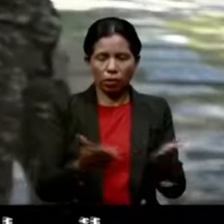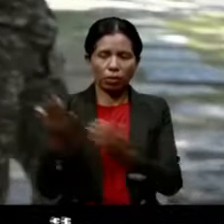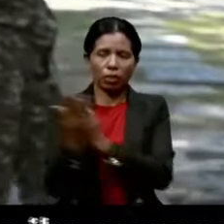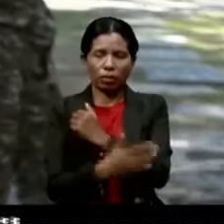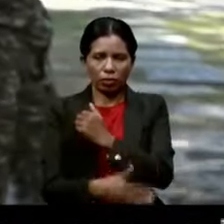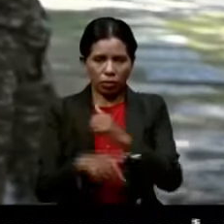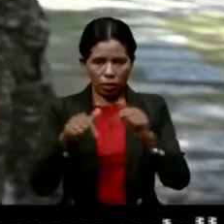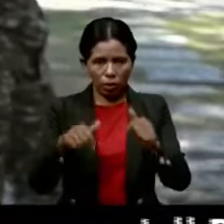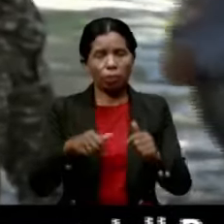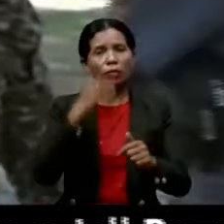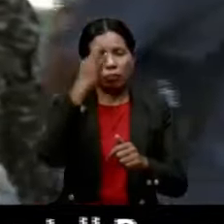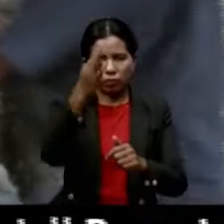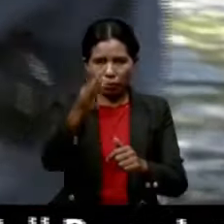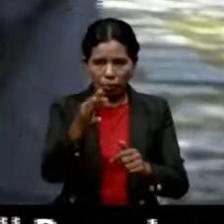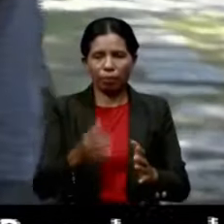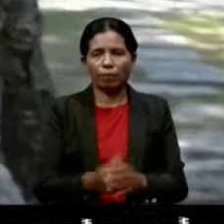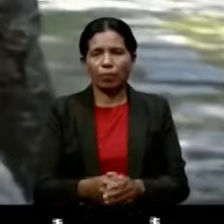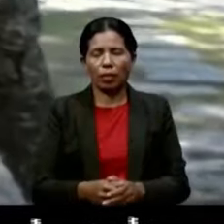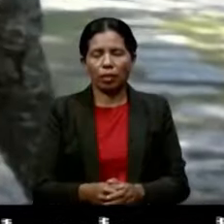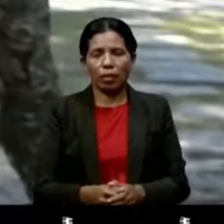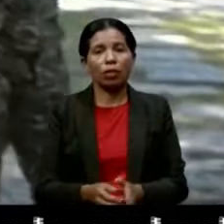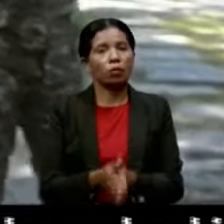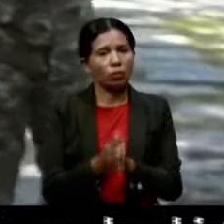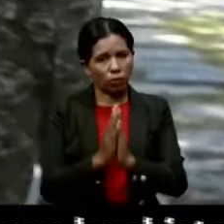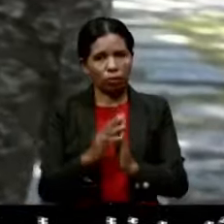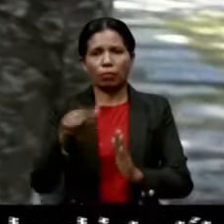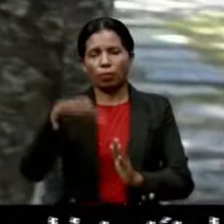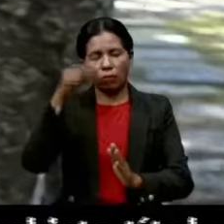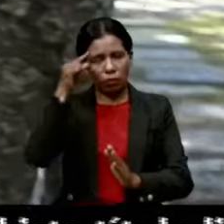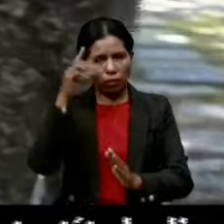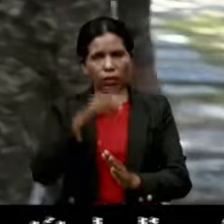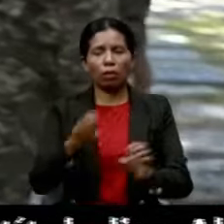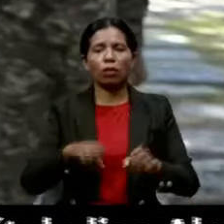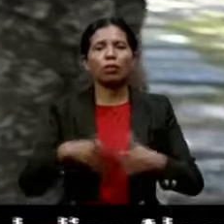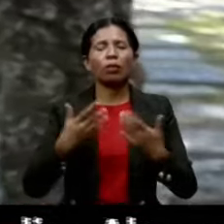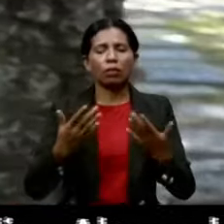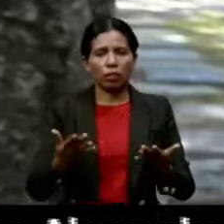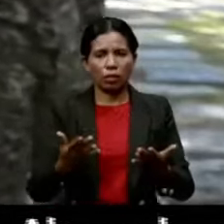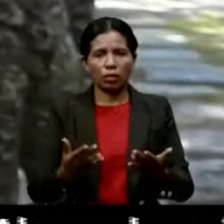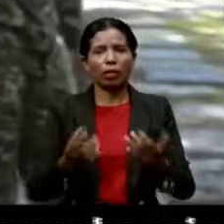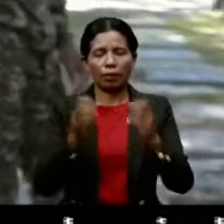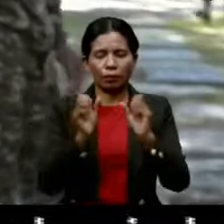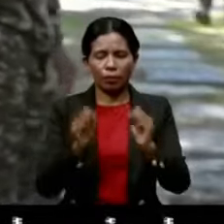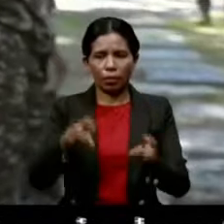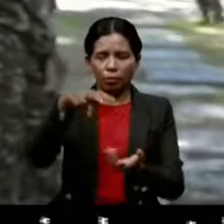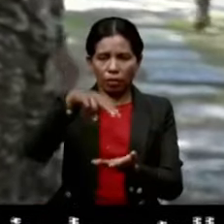baoi ne duni usuba governo unsa atu